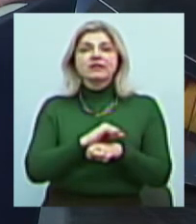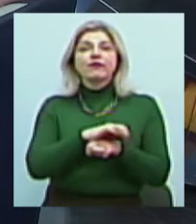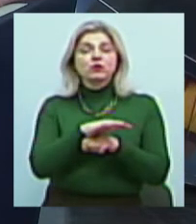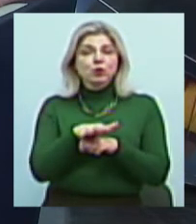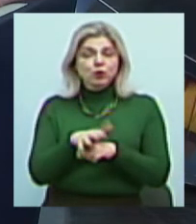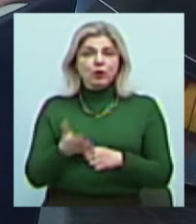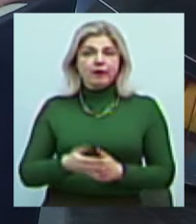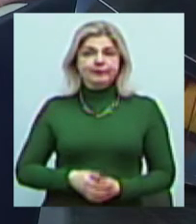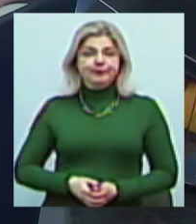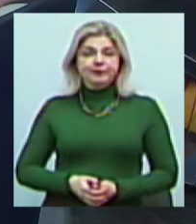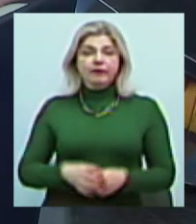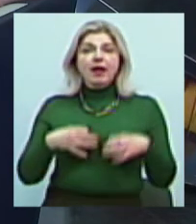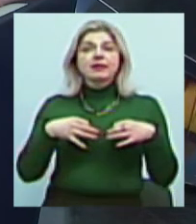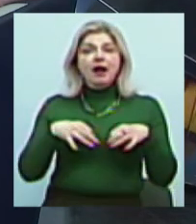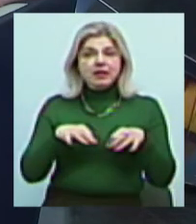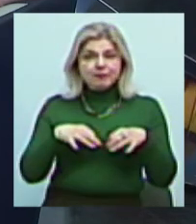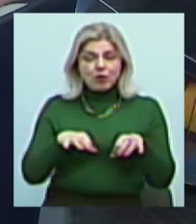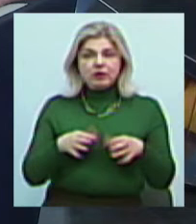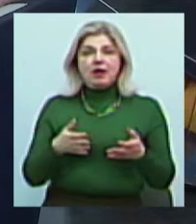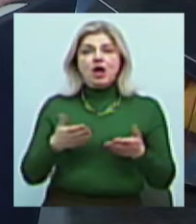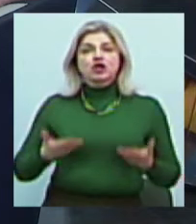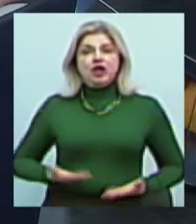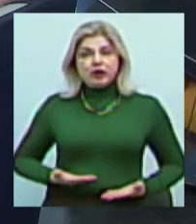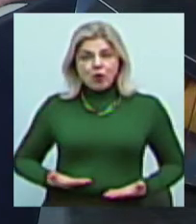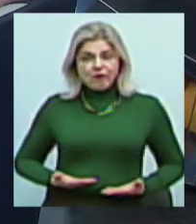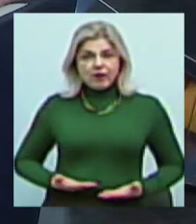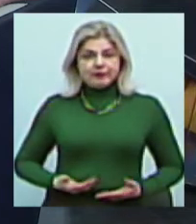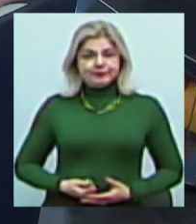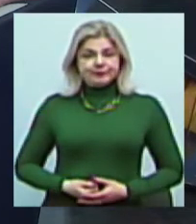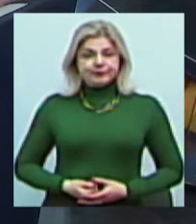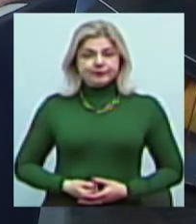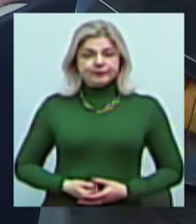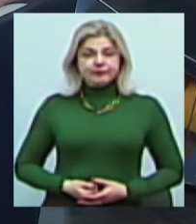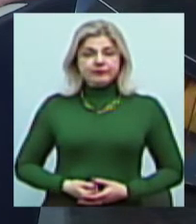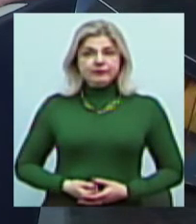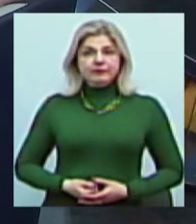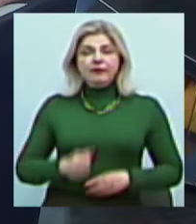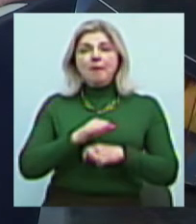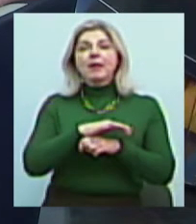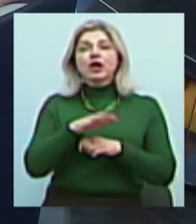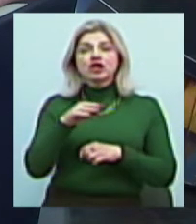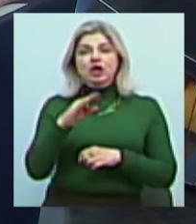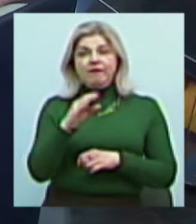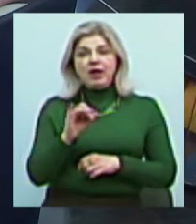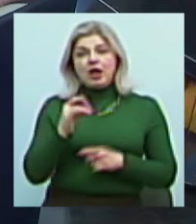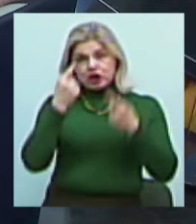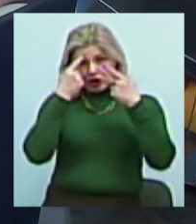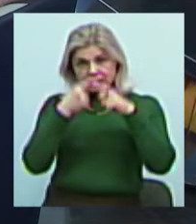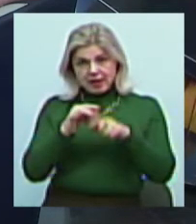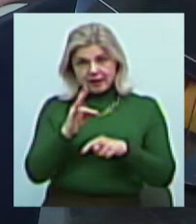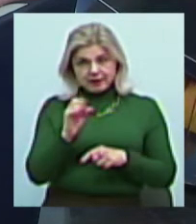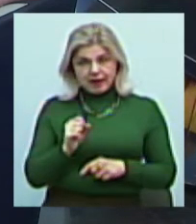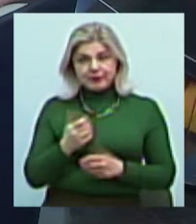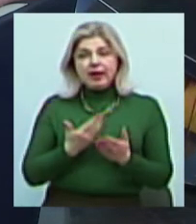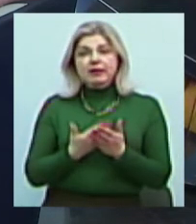інфраструктура, транспортна інфраструктура, житлова інфраструктура, мережева та інженерна інфраструктура.